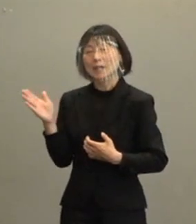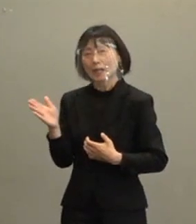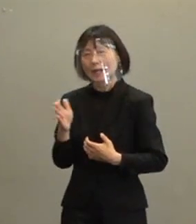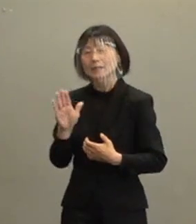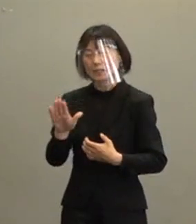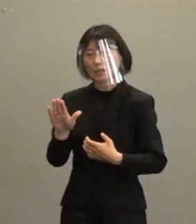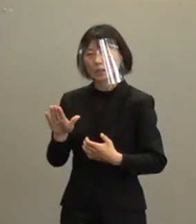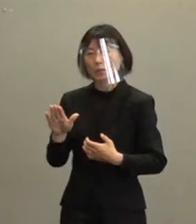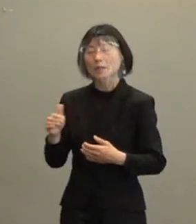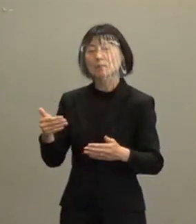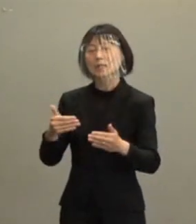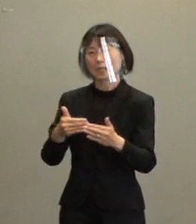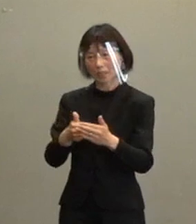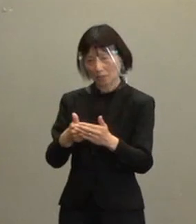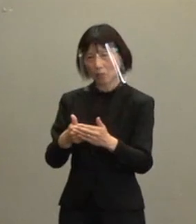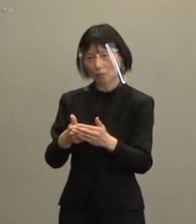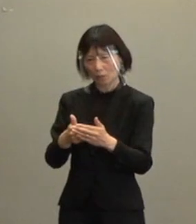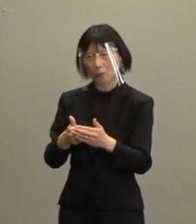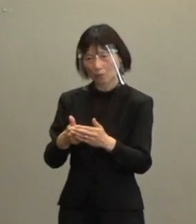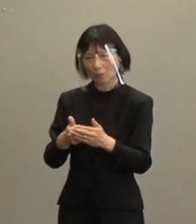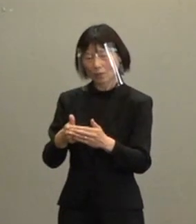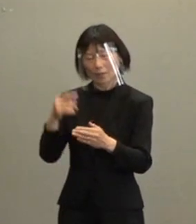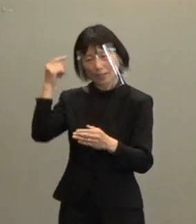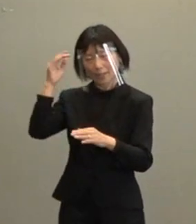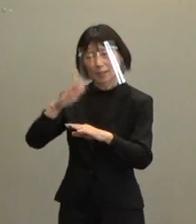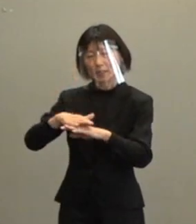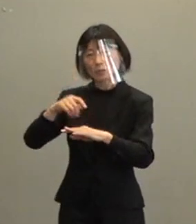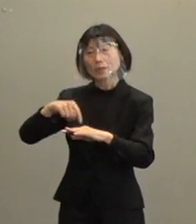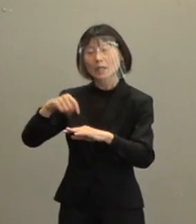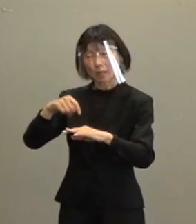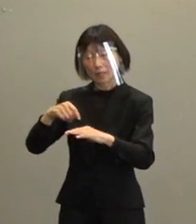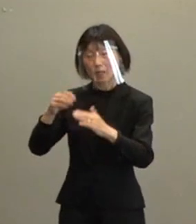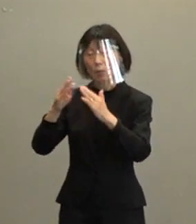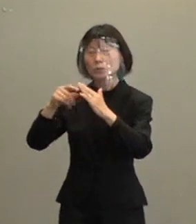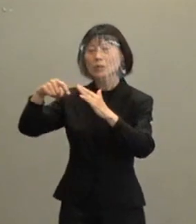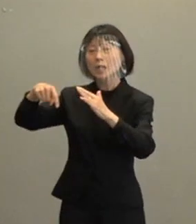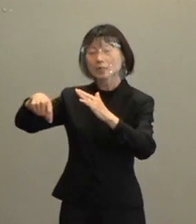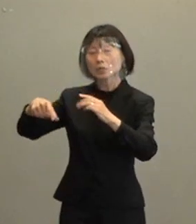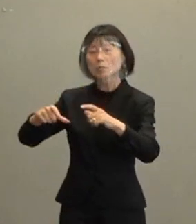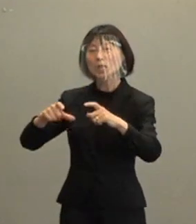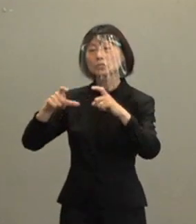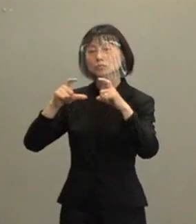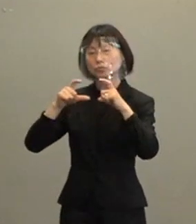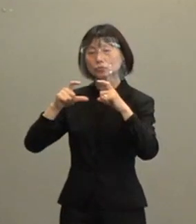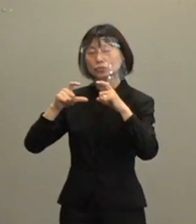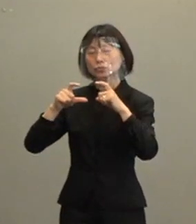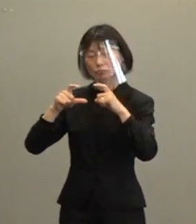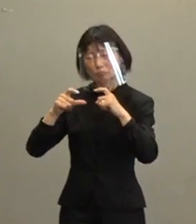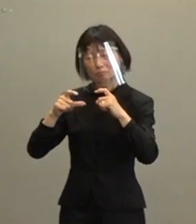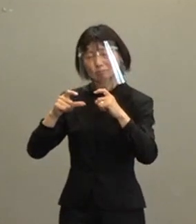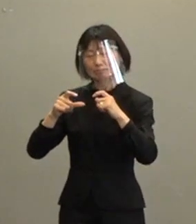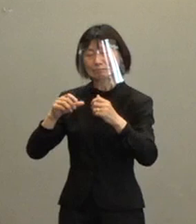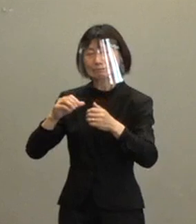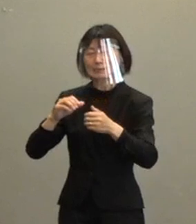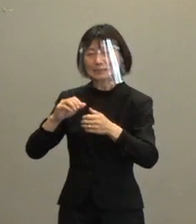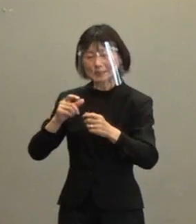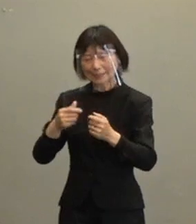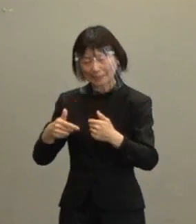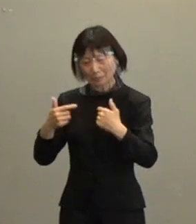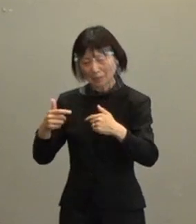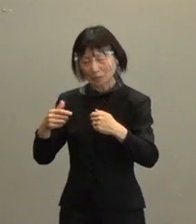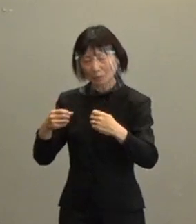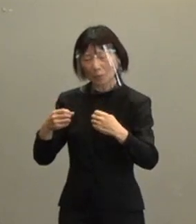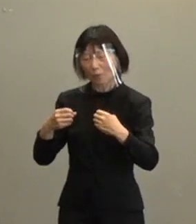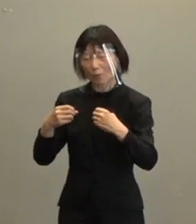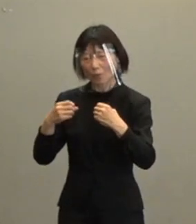身、これまでの疫学的な考え方の中でですね、その屋外におけるマスクというのは必ずしも必要ではない、その場面によ